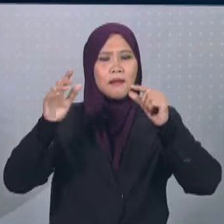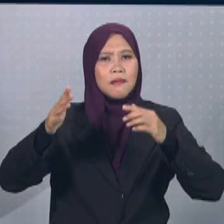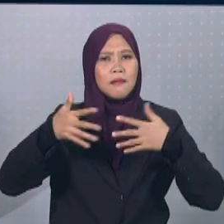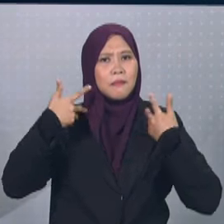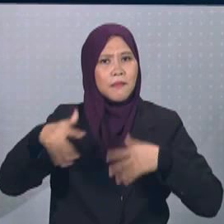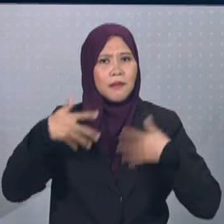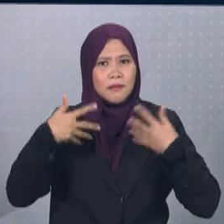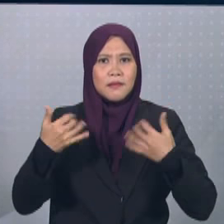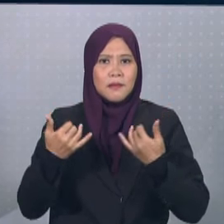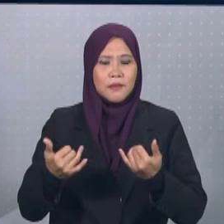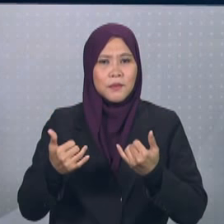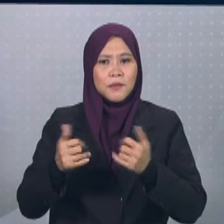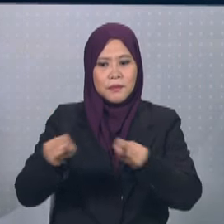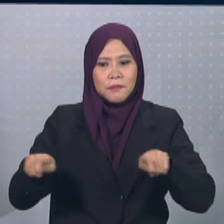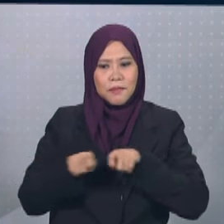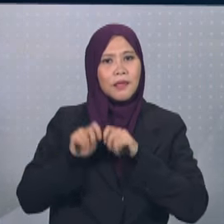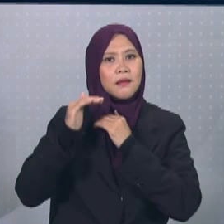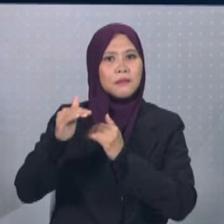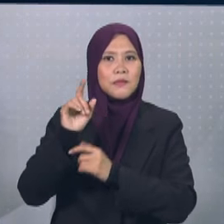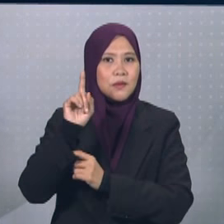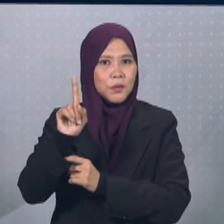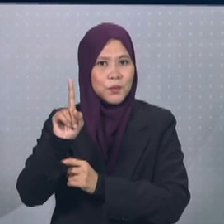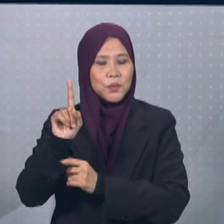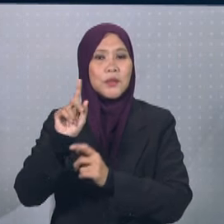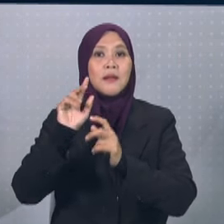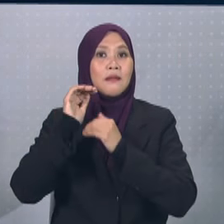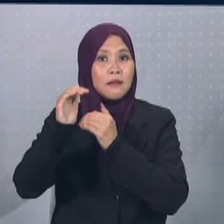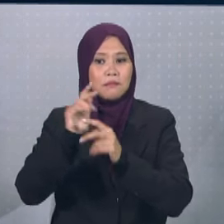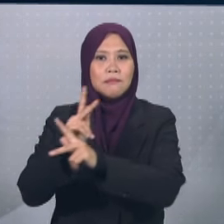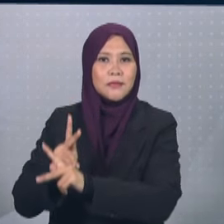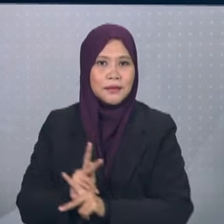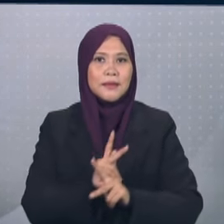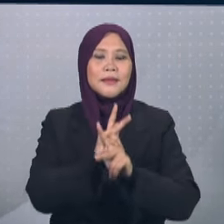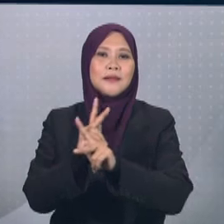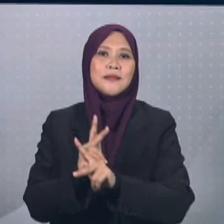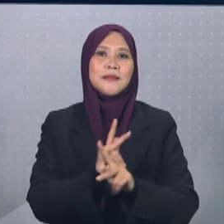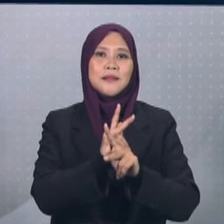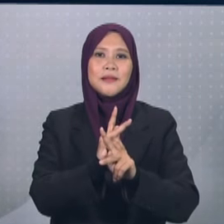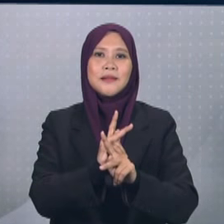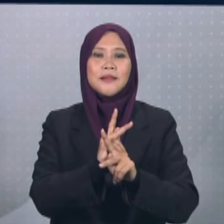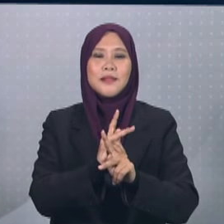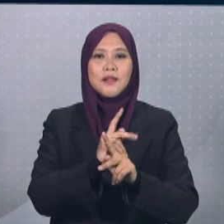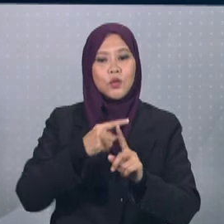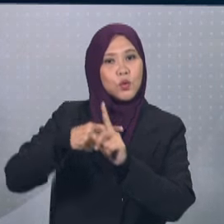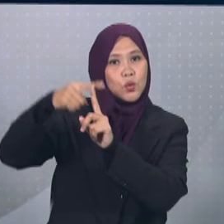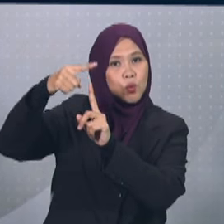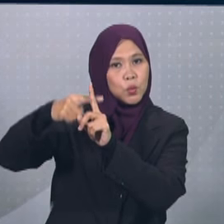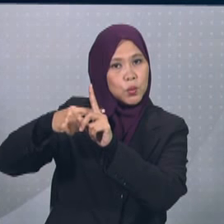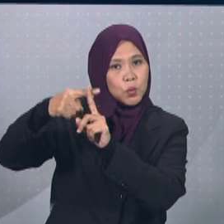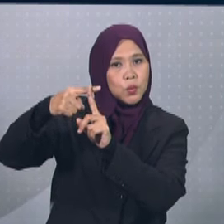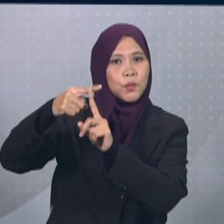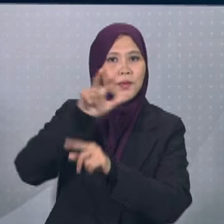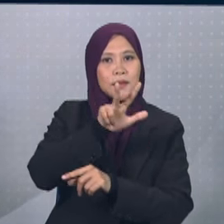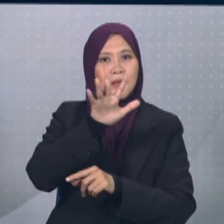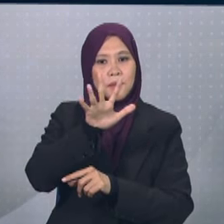di kawasan Nabawan iaitu tahap 1 keadaan berjaga-jaga yang kita boleh katakan iaitu suhu maksimum di antara